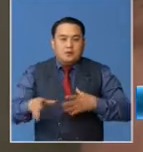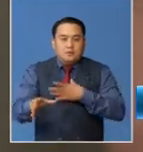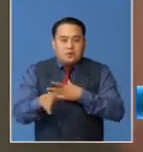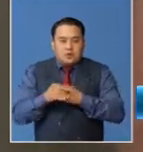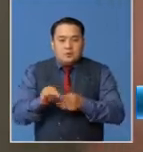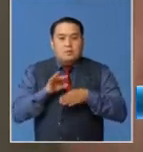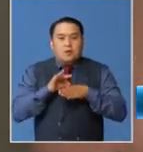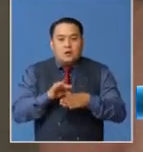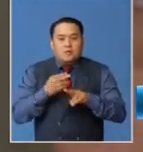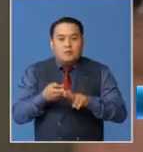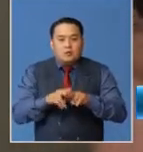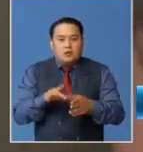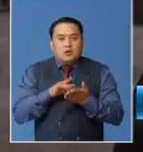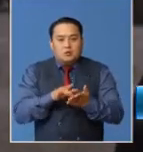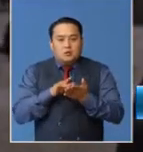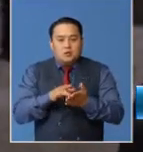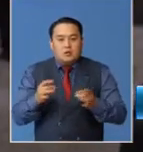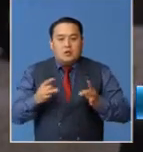коллегами проводим вот такие концерты.